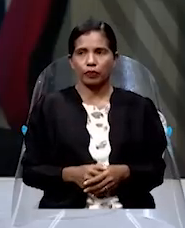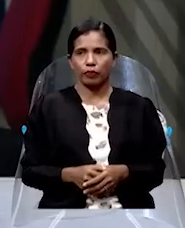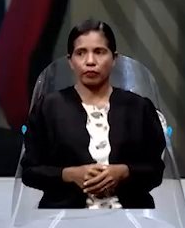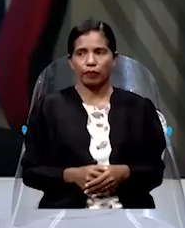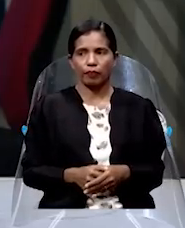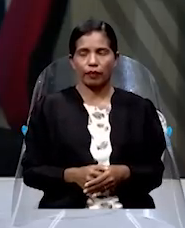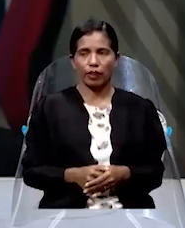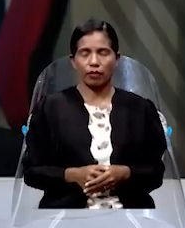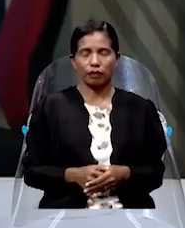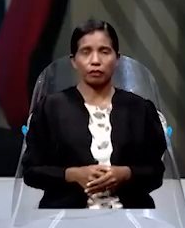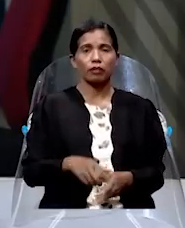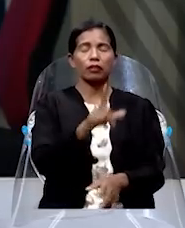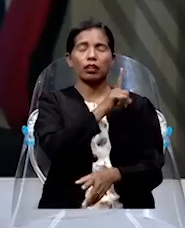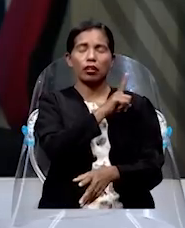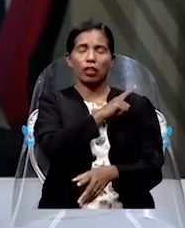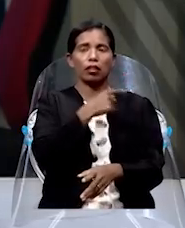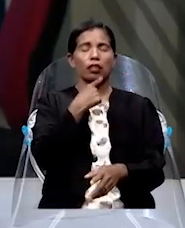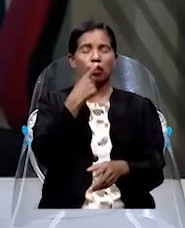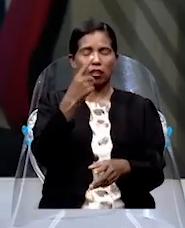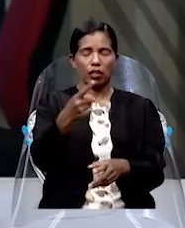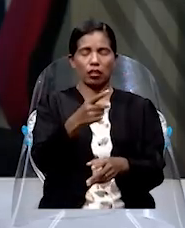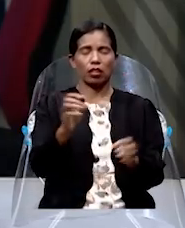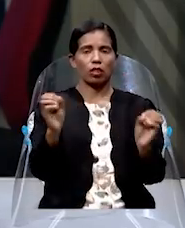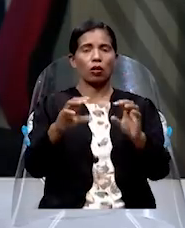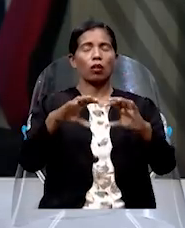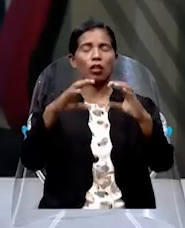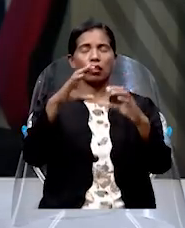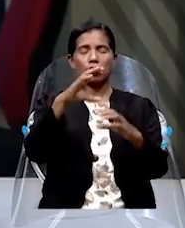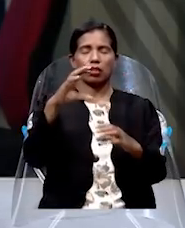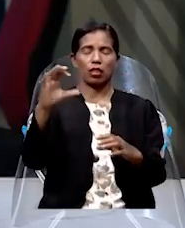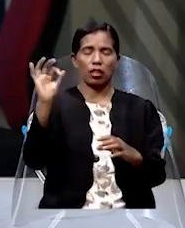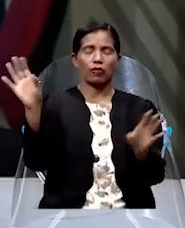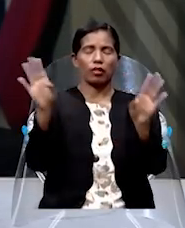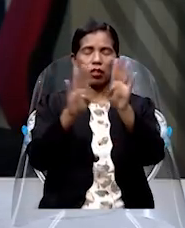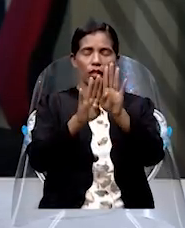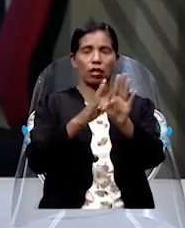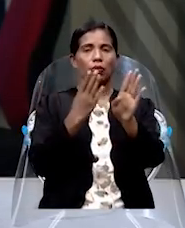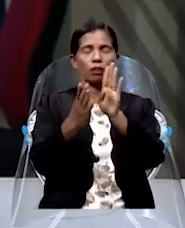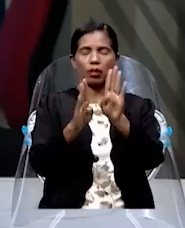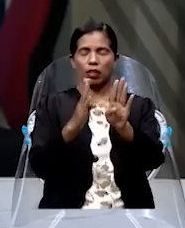Ești trente general Eran în Timur, rezeită Comite Central Fretăling, ta ca urmata în Bănie.